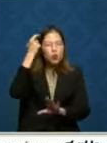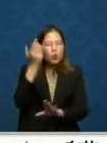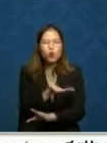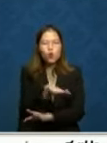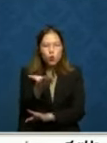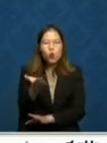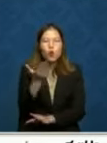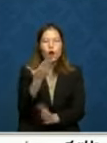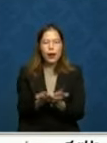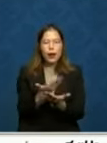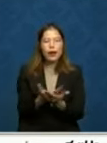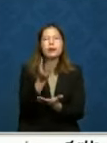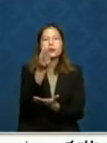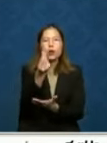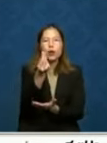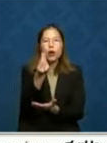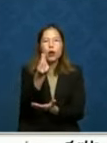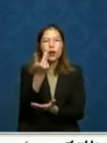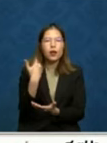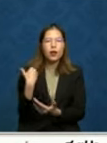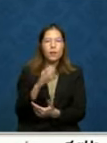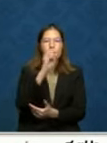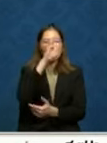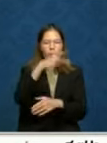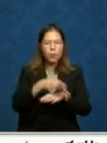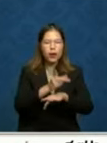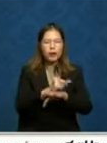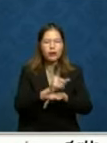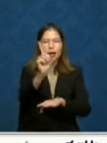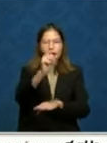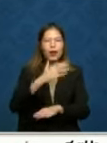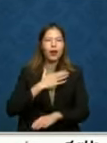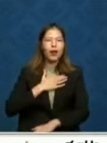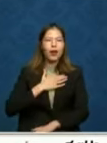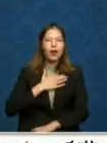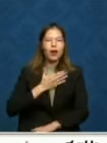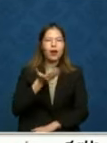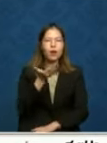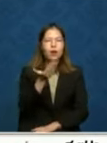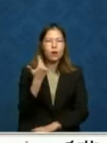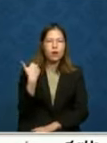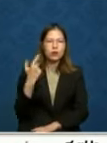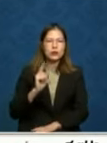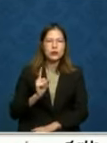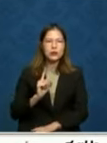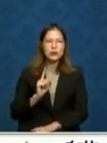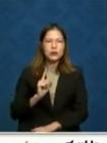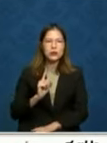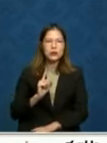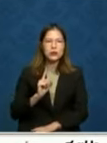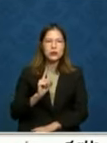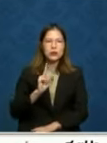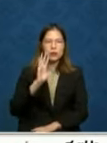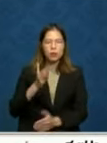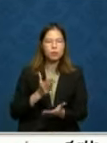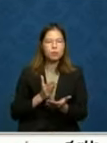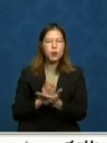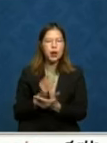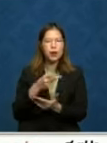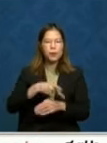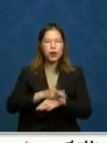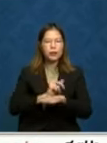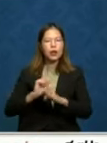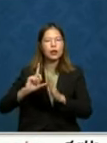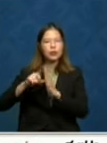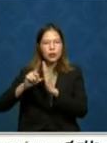าได้เท่าไหร่ดังนั้นท่านประธานครับผมก็คงจะขออนุญาตเรียนผ่านท่านประธานถึงเล